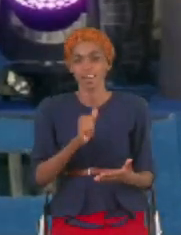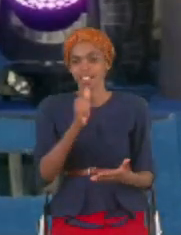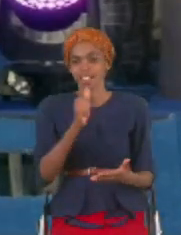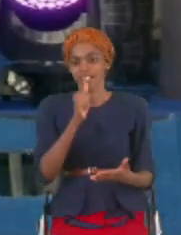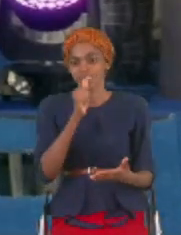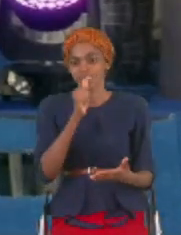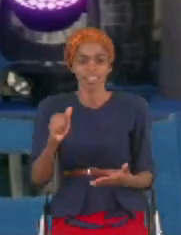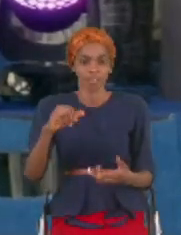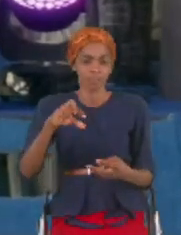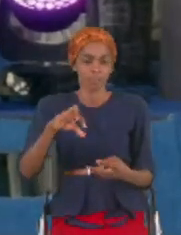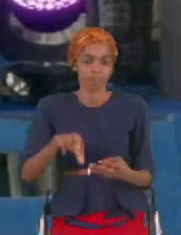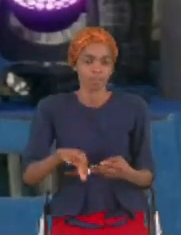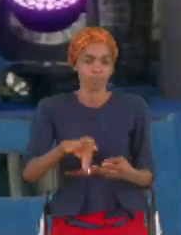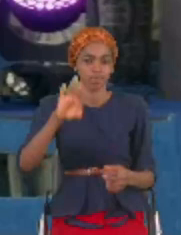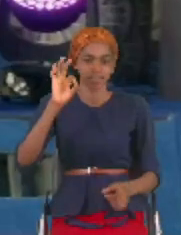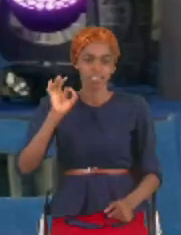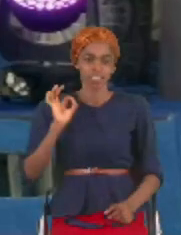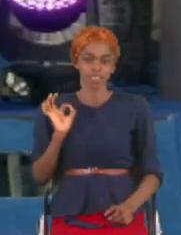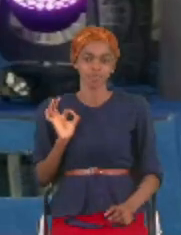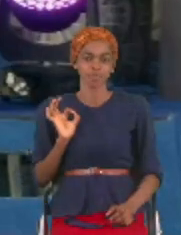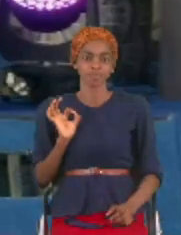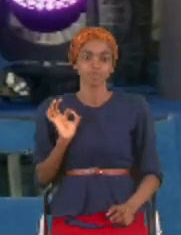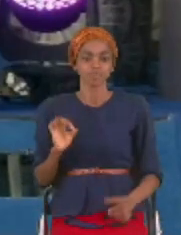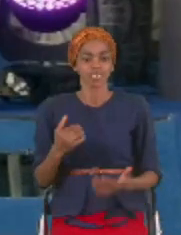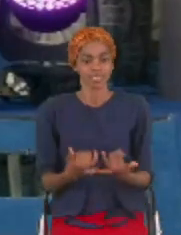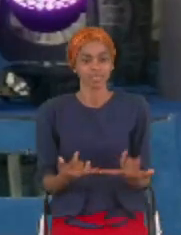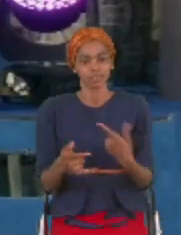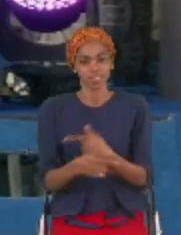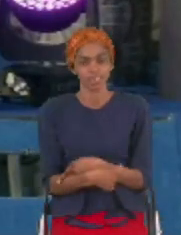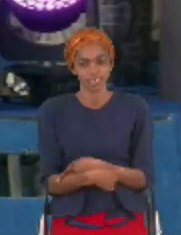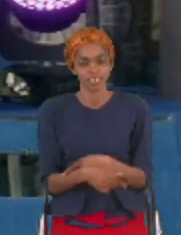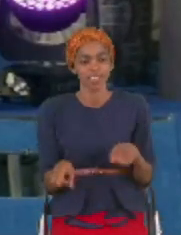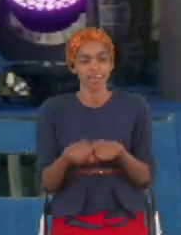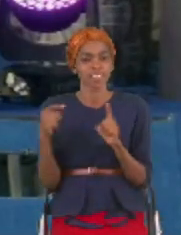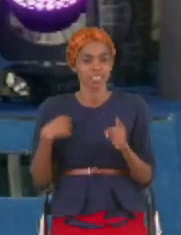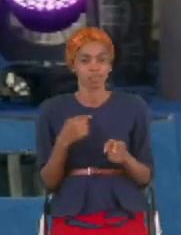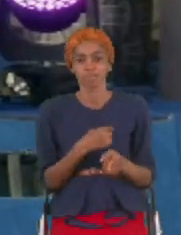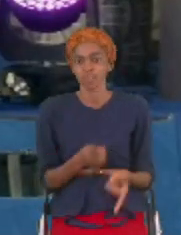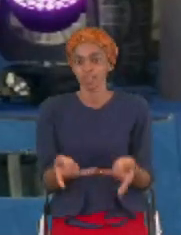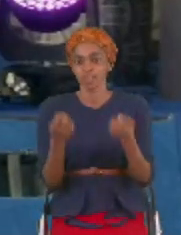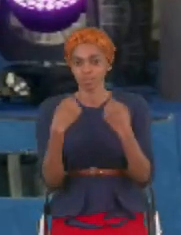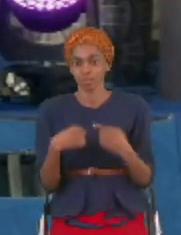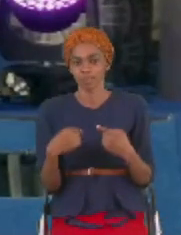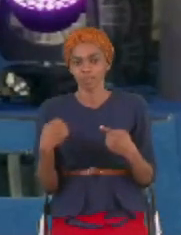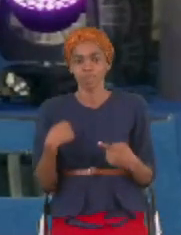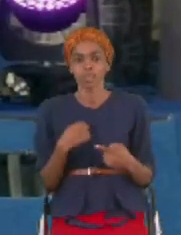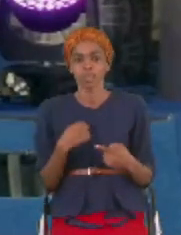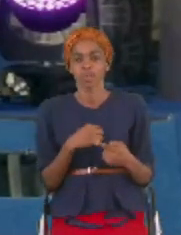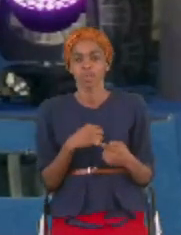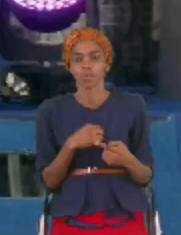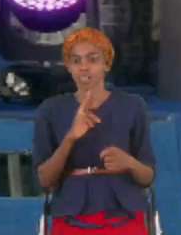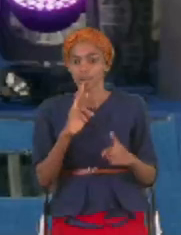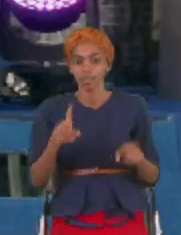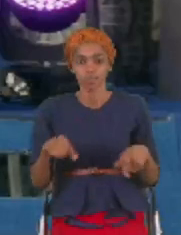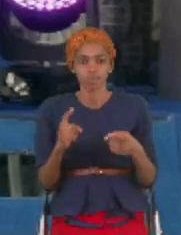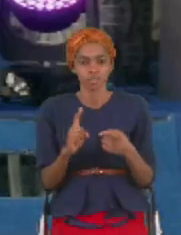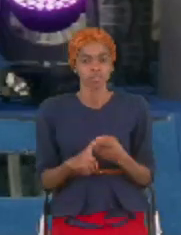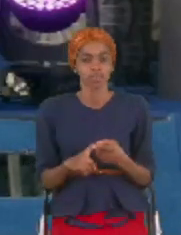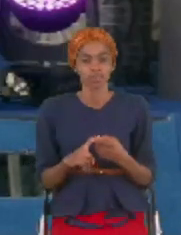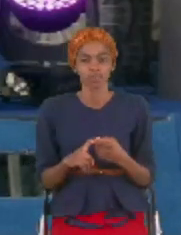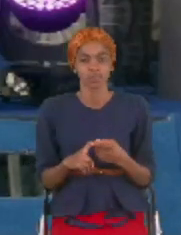établi aujourd'hui comme nous revenons donc voulons maintenant nous